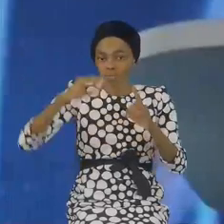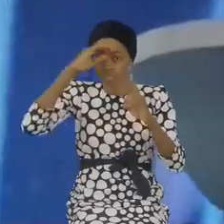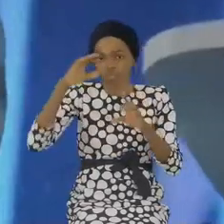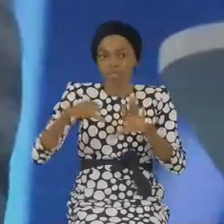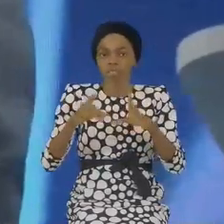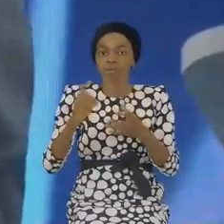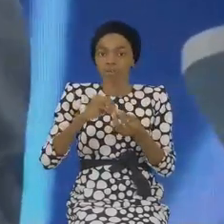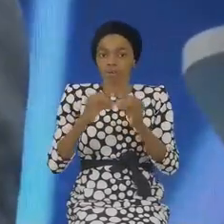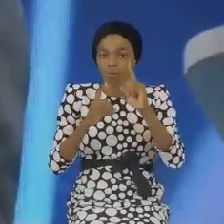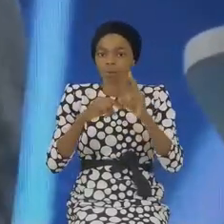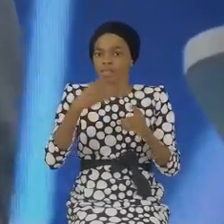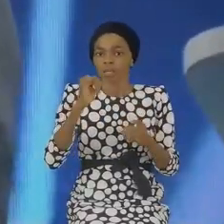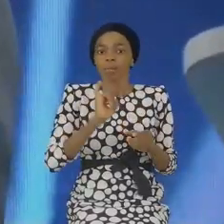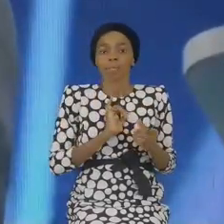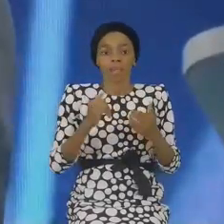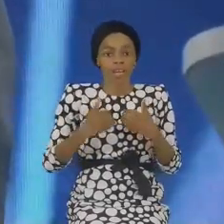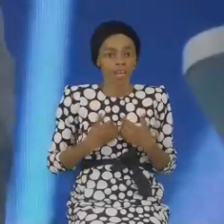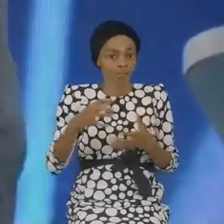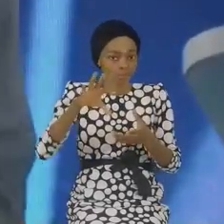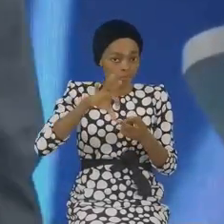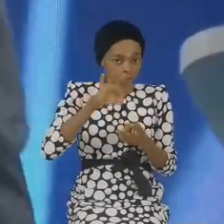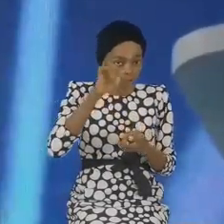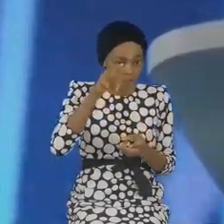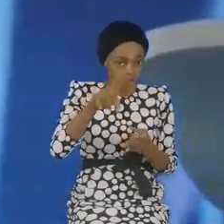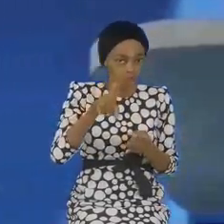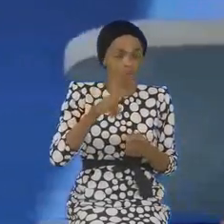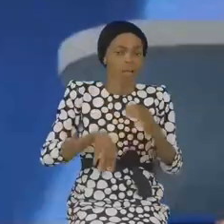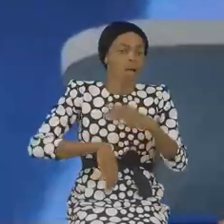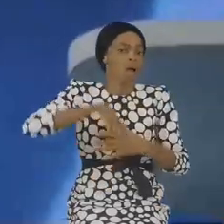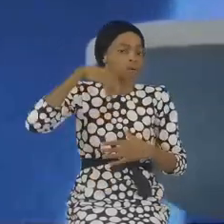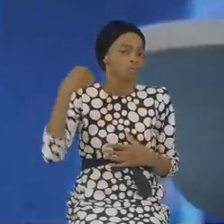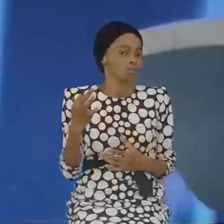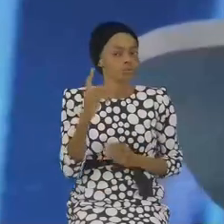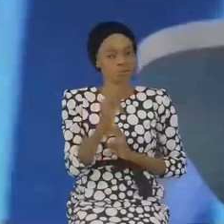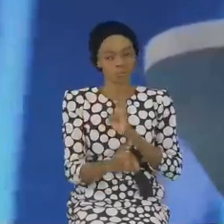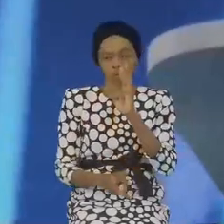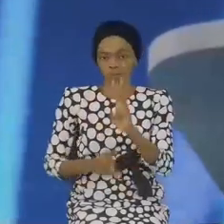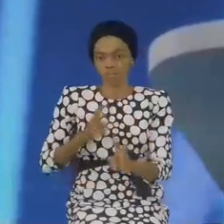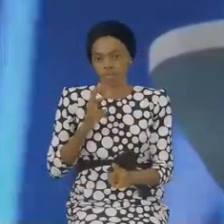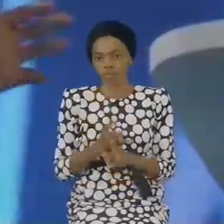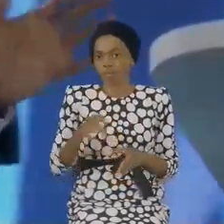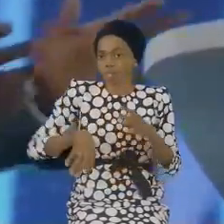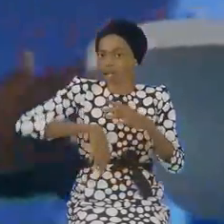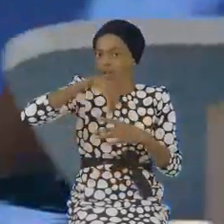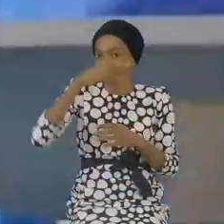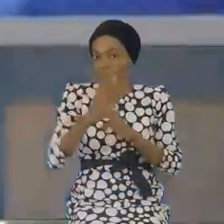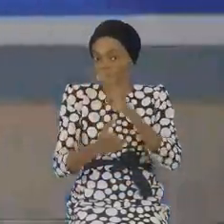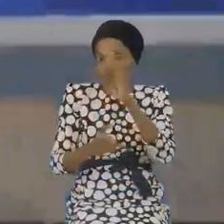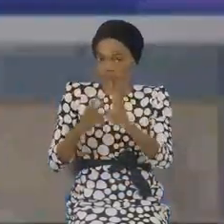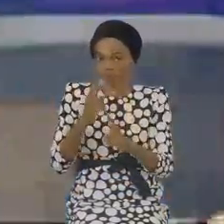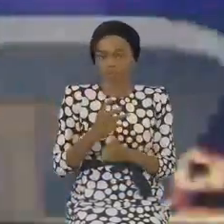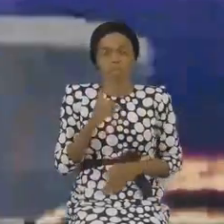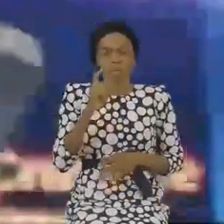vous ai choisi hors du monde. Hors du monde. Du monde. Alors, nous devons